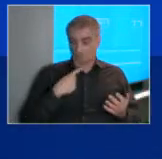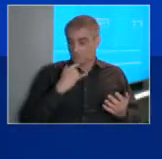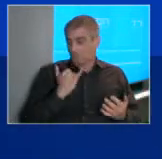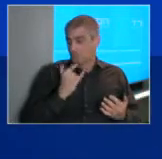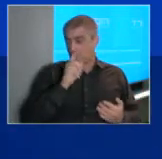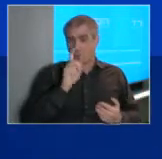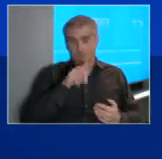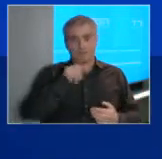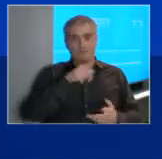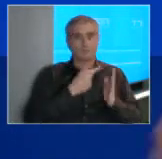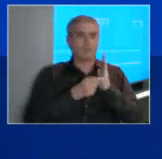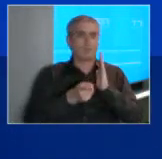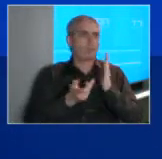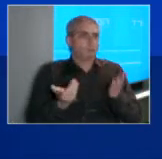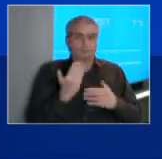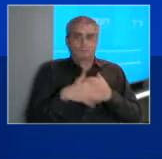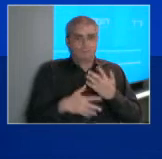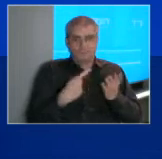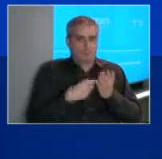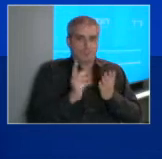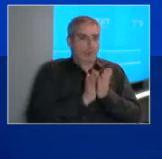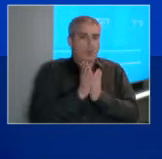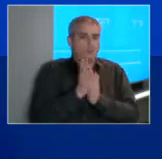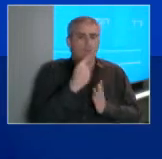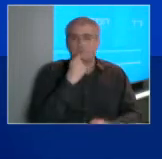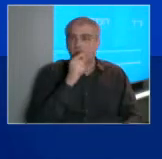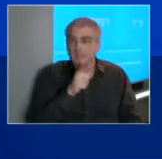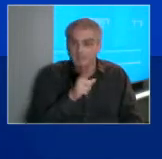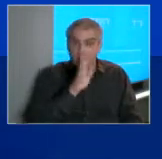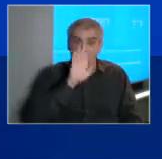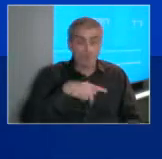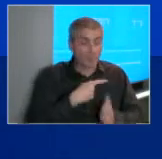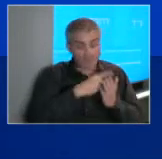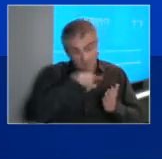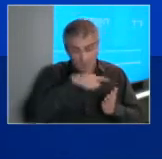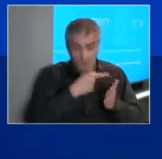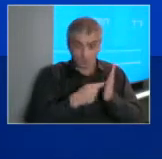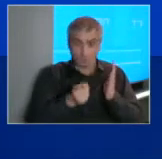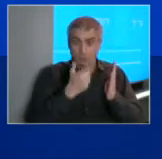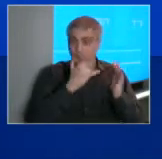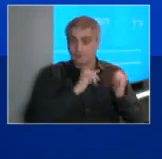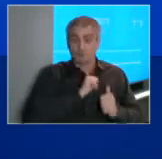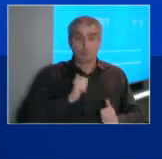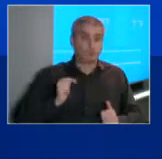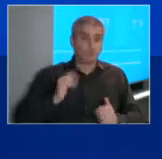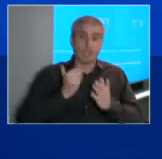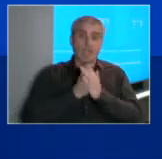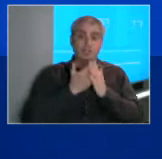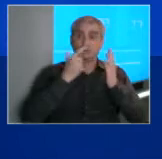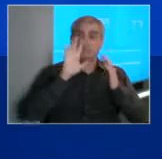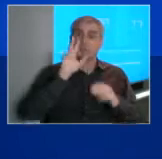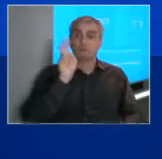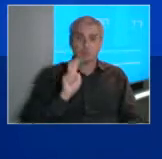כן, אולי צריך לבטל את הפטור הזה, הרי בסוף זה באמת פטור לא הוגן, אבל אני אגיד ככה, גם אם יבטלו את הפטור של ליווי אישי עד 75